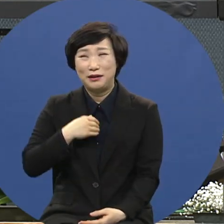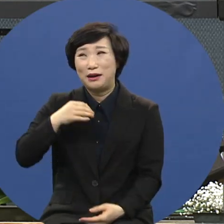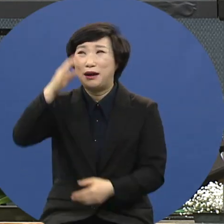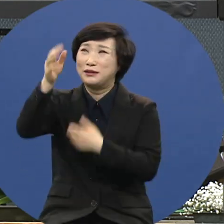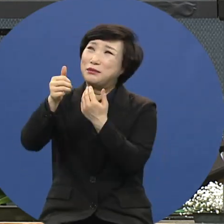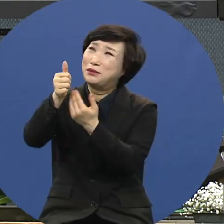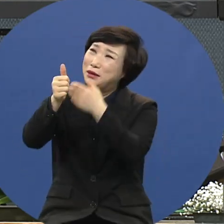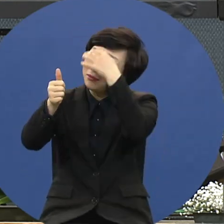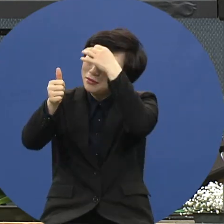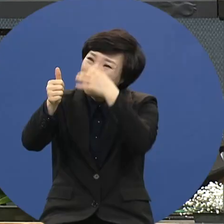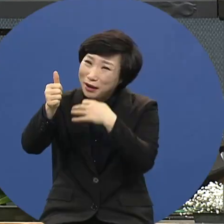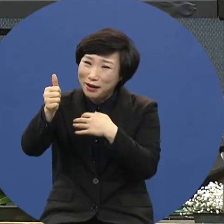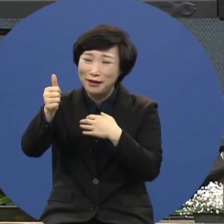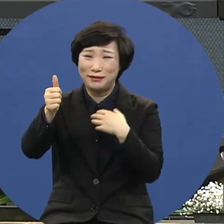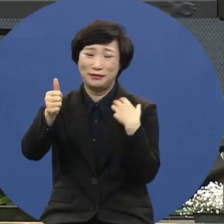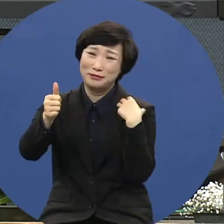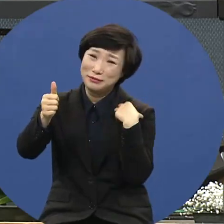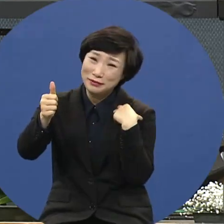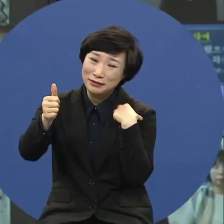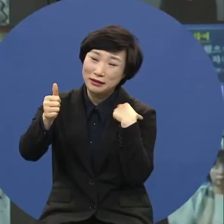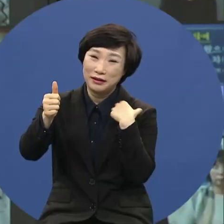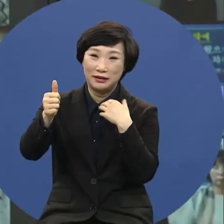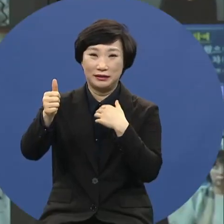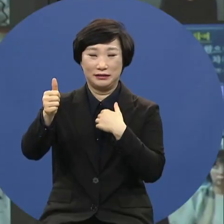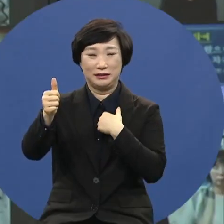미안하고 죄송하고.